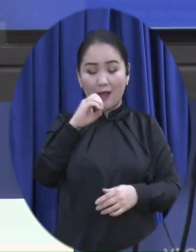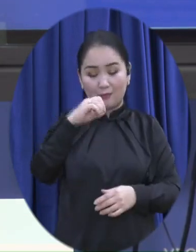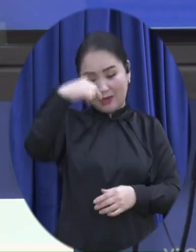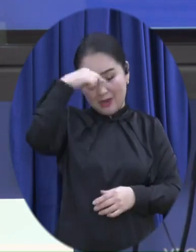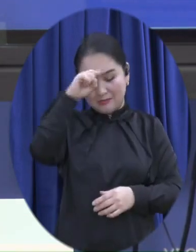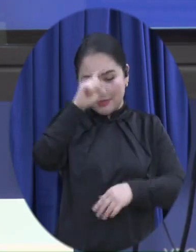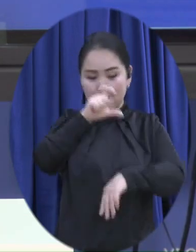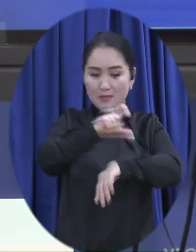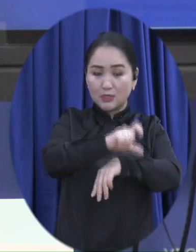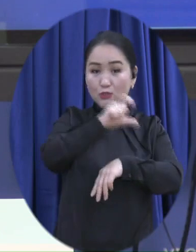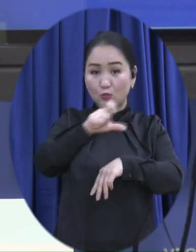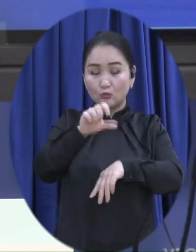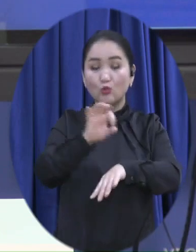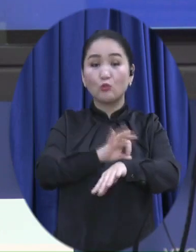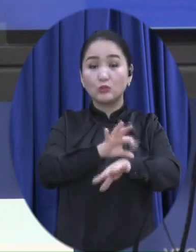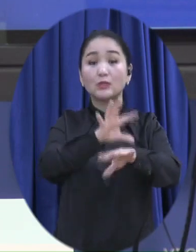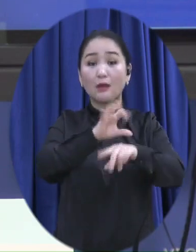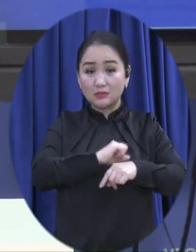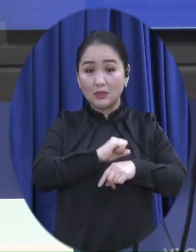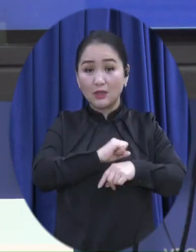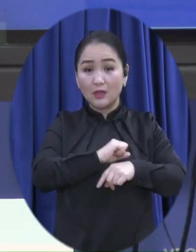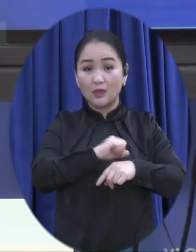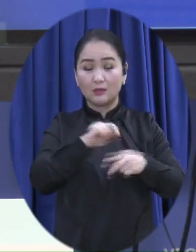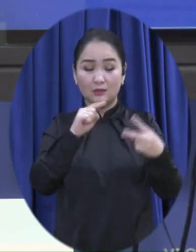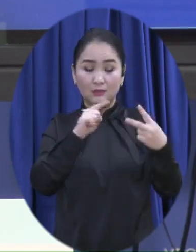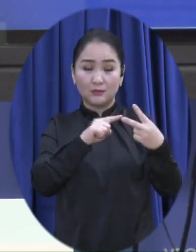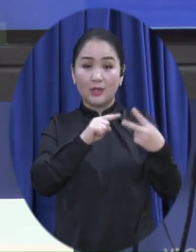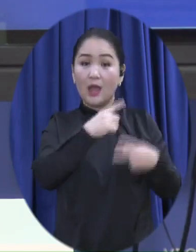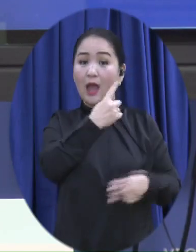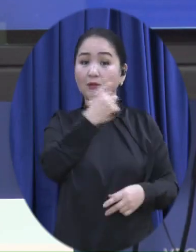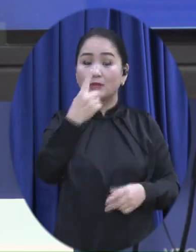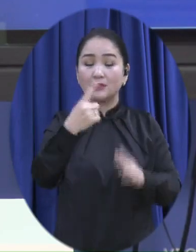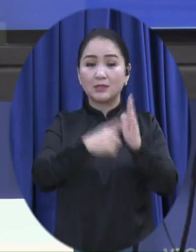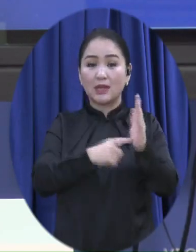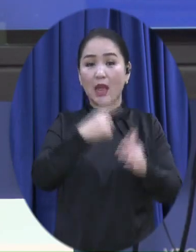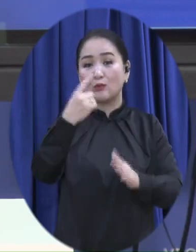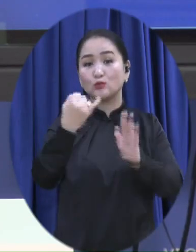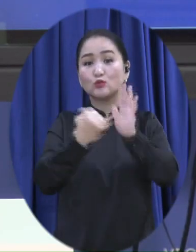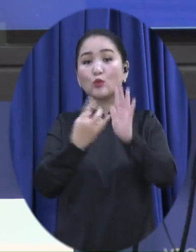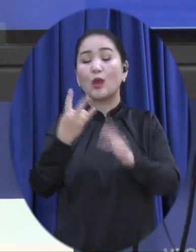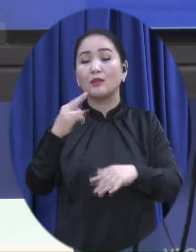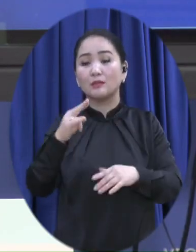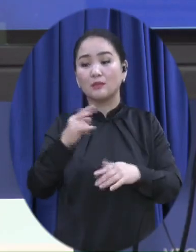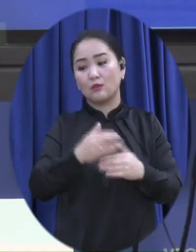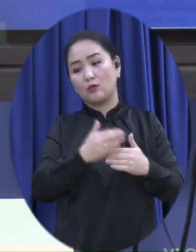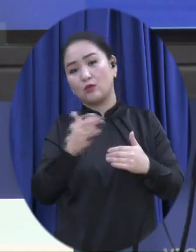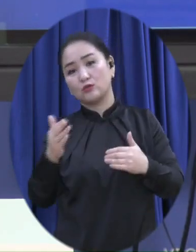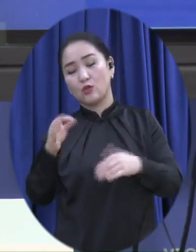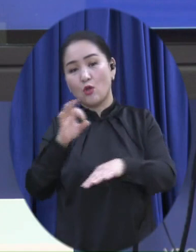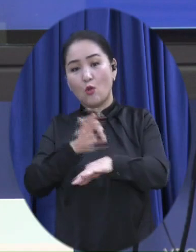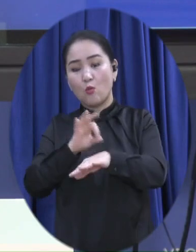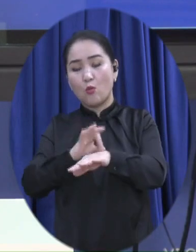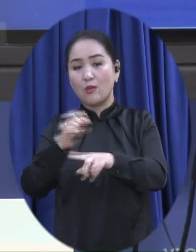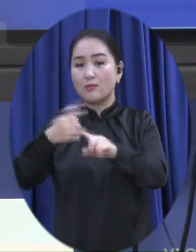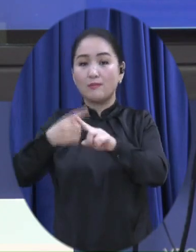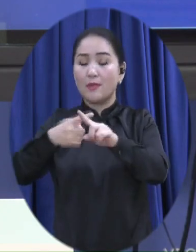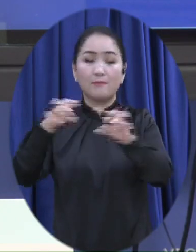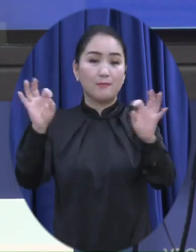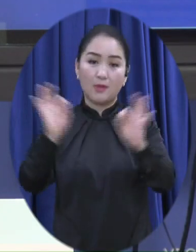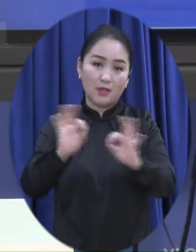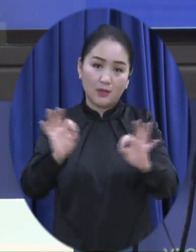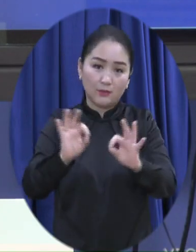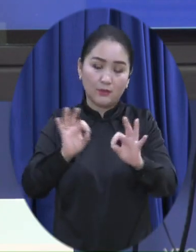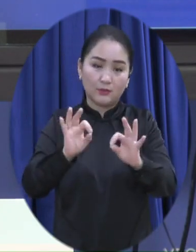эмч ажилчид өвчлөсөн. За энэ бол 11-р сарын 16-7-оноос хойш өвчл нэмэгдээгвэ. За энэ